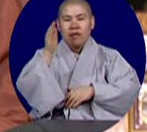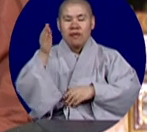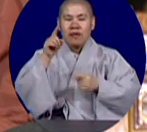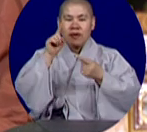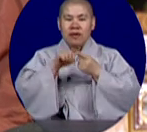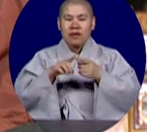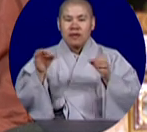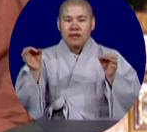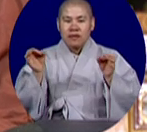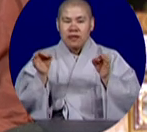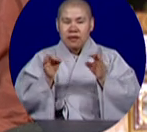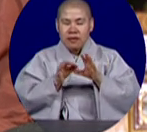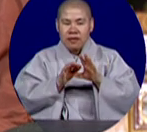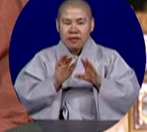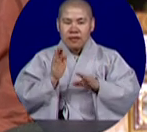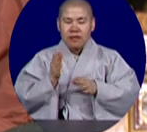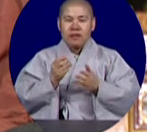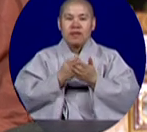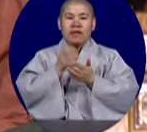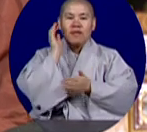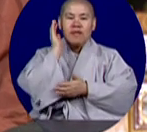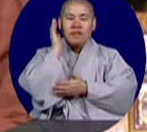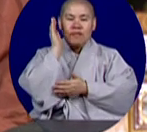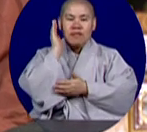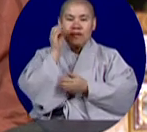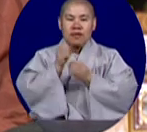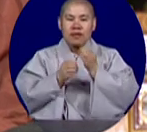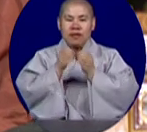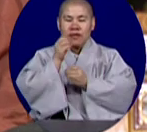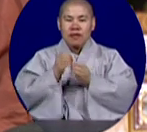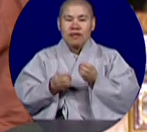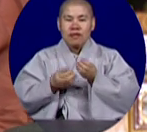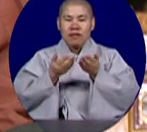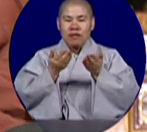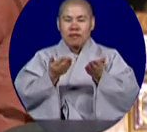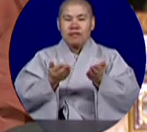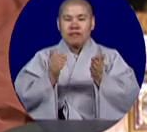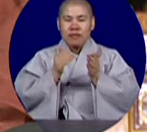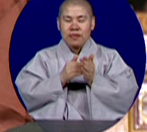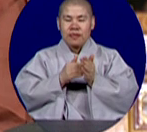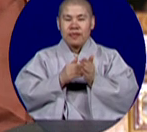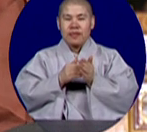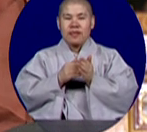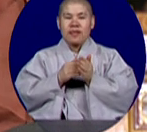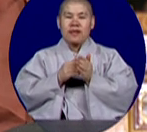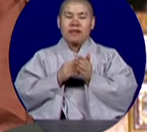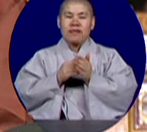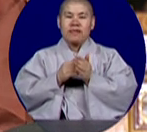없어진다. 이런 법문을 하셨어요. 그래서